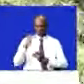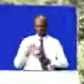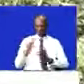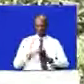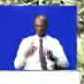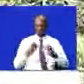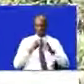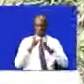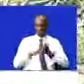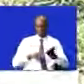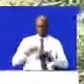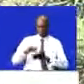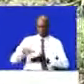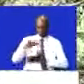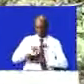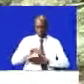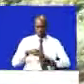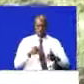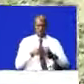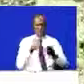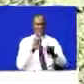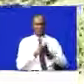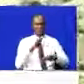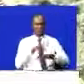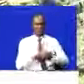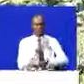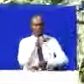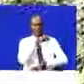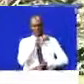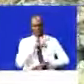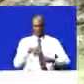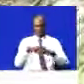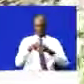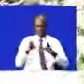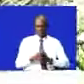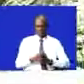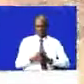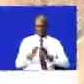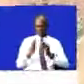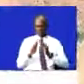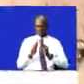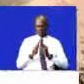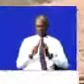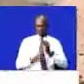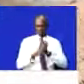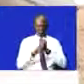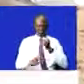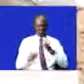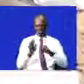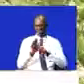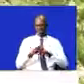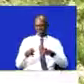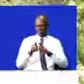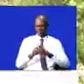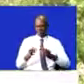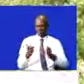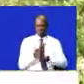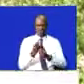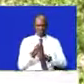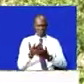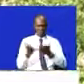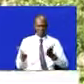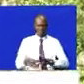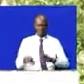Punono iwuoth e alworani to alworani endi ochido koting'o odundu mag minyaga, pidhe mag yugi kaachiel koda udi